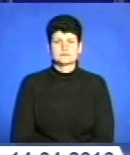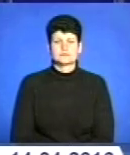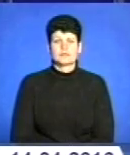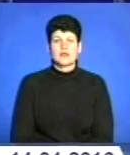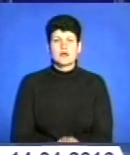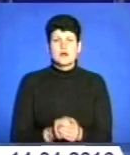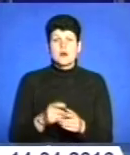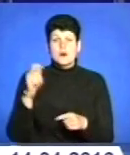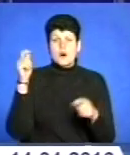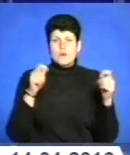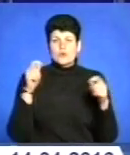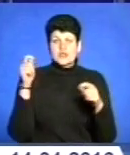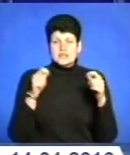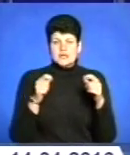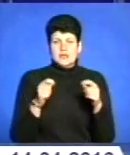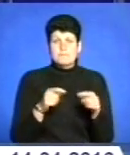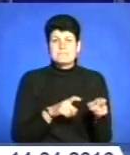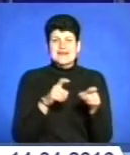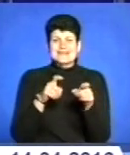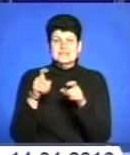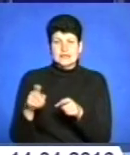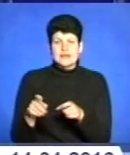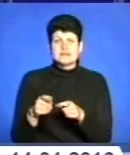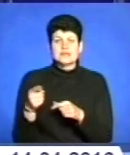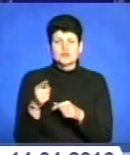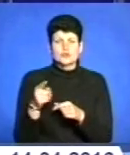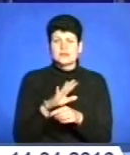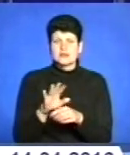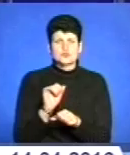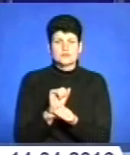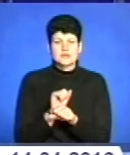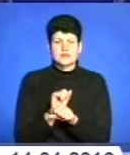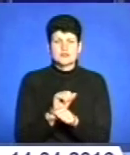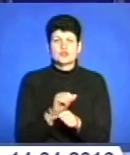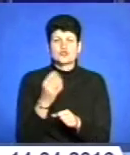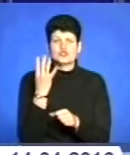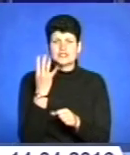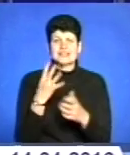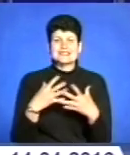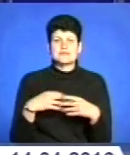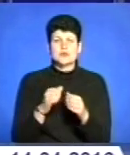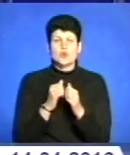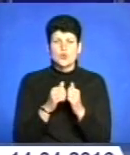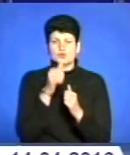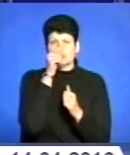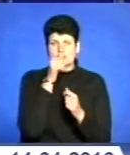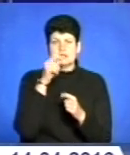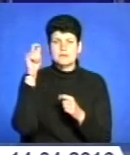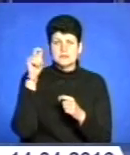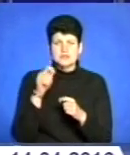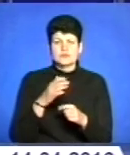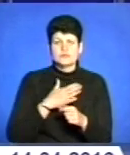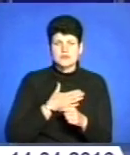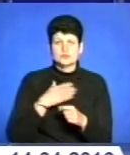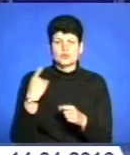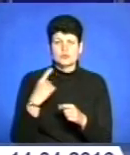Потік переселенців з окупованих територій України на Тернопільщину не припиняється. Щонайменше 4 сім'ї щомісяця переїжджають до нашого